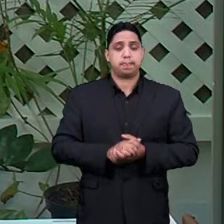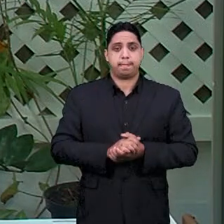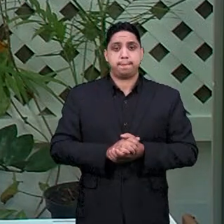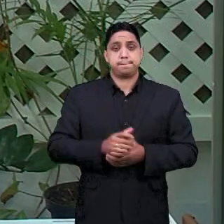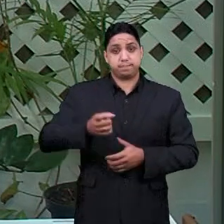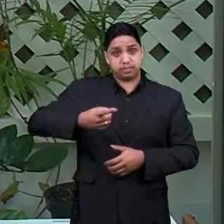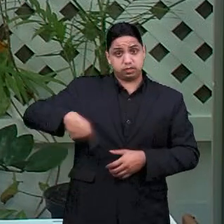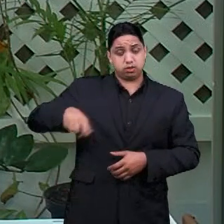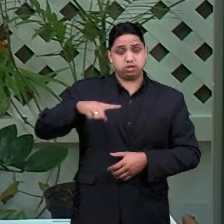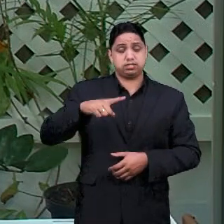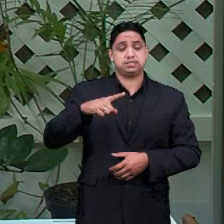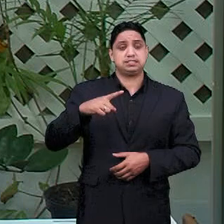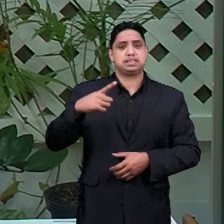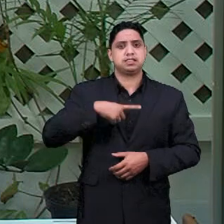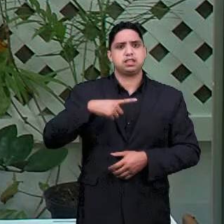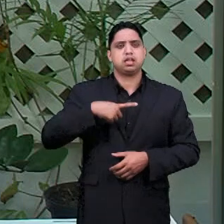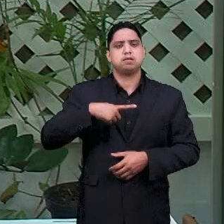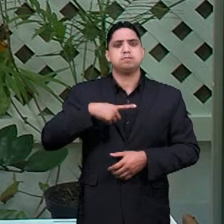nous avons une marque